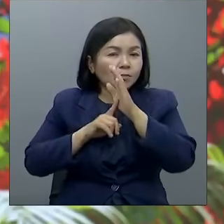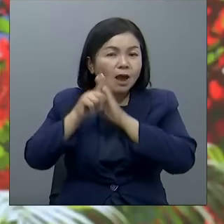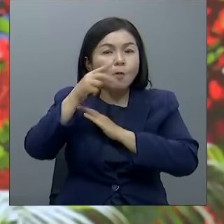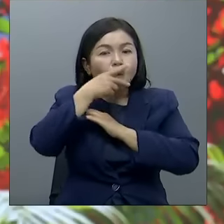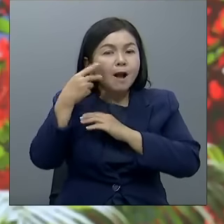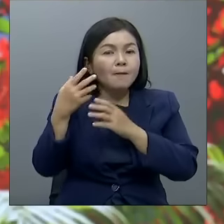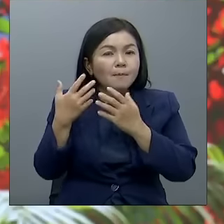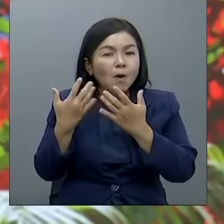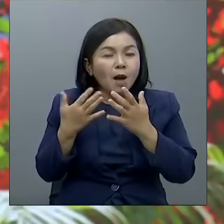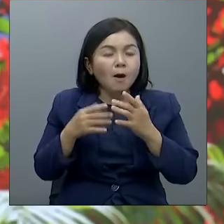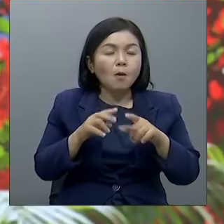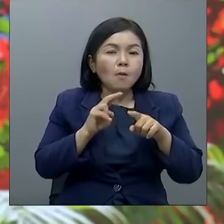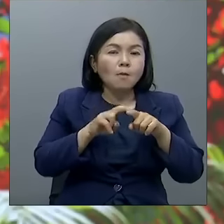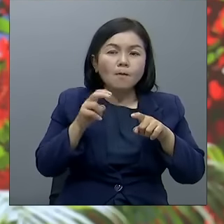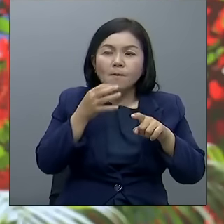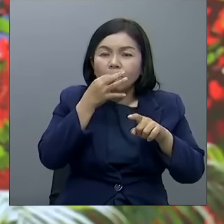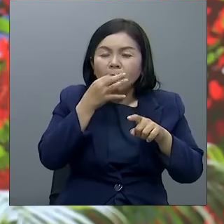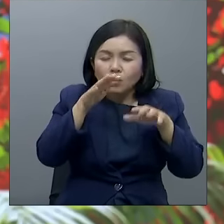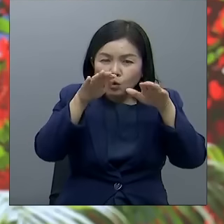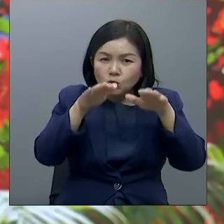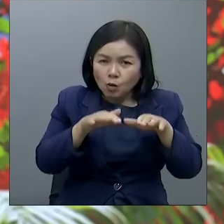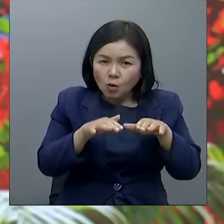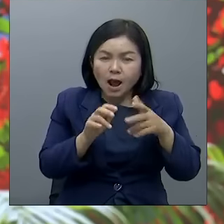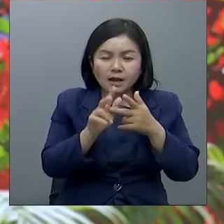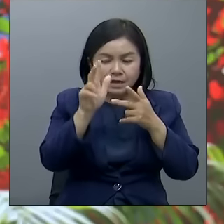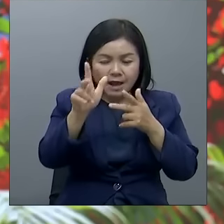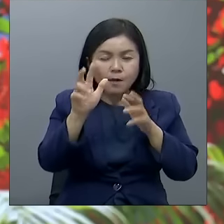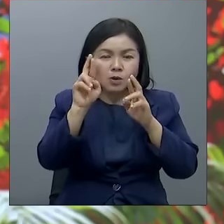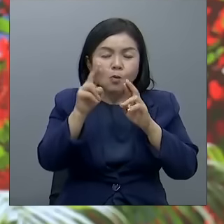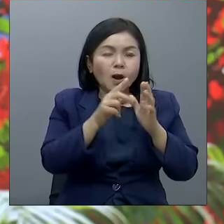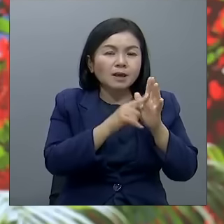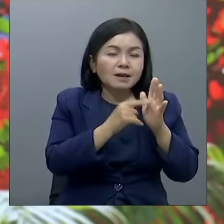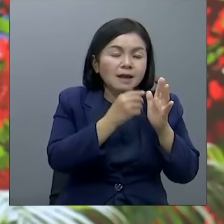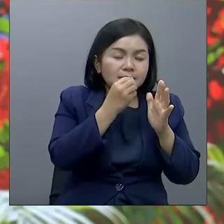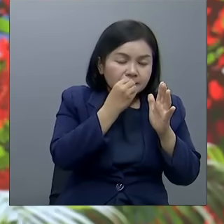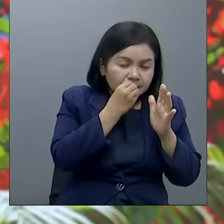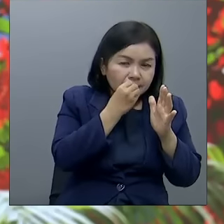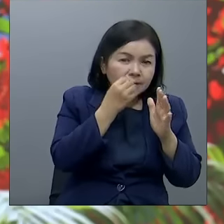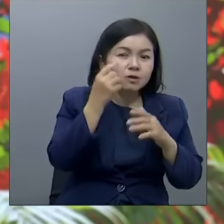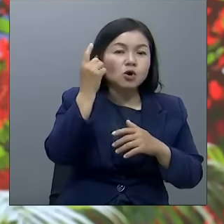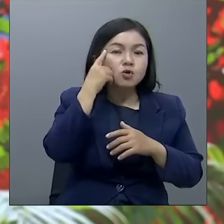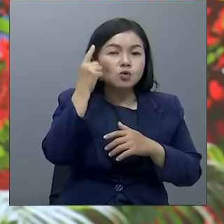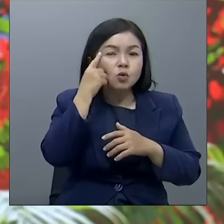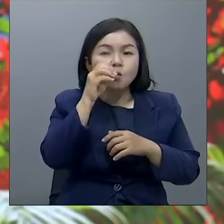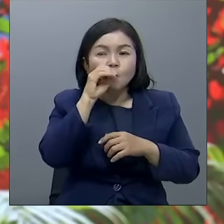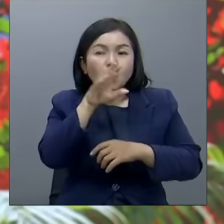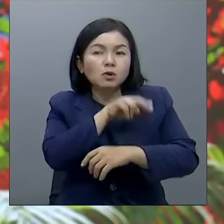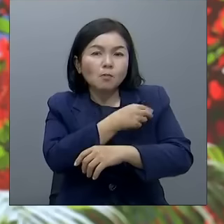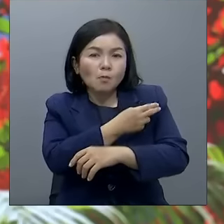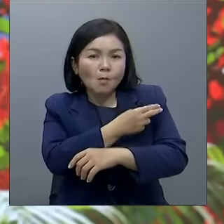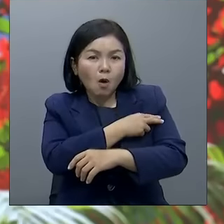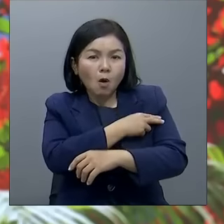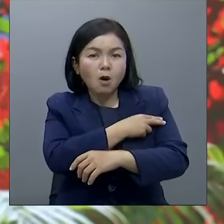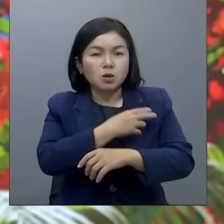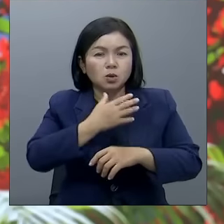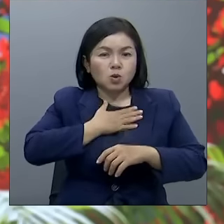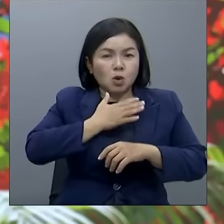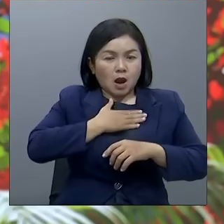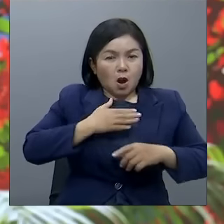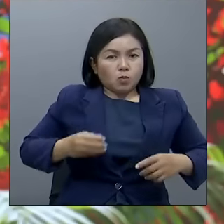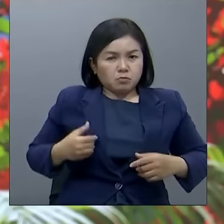างที่3นะครับคือการระมัดระวังเรื่องการใช้ยานะครับควรจะมีข้อมูลนะครับควรจะแจ้งแพทย์ทุกครั้งว่าเรามีโรค